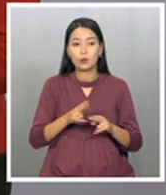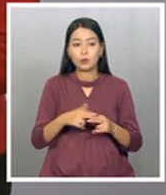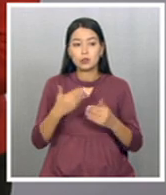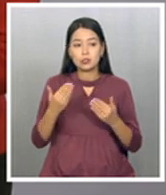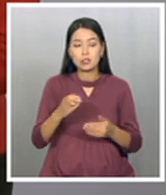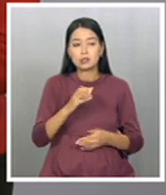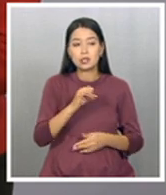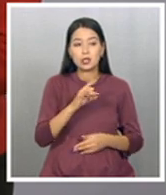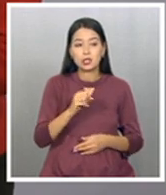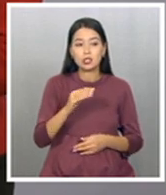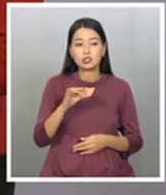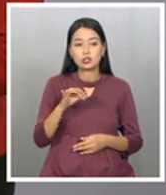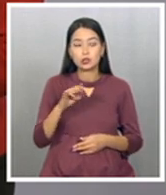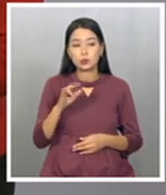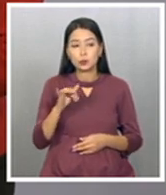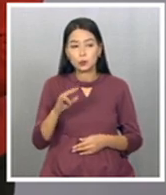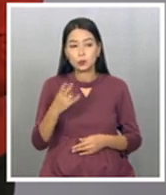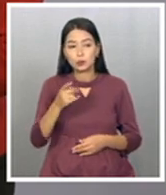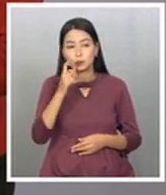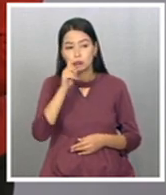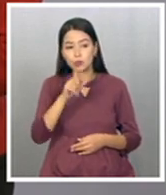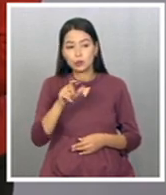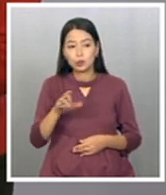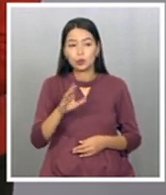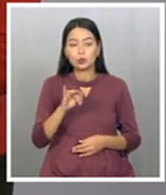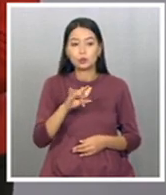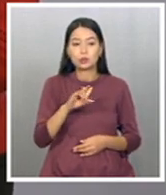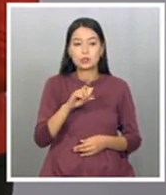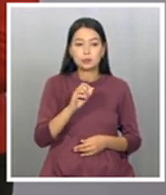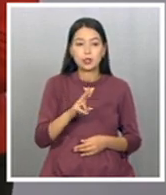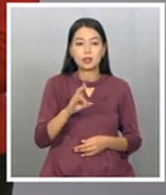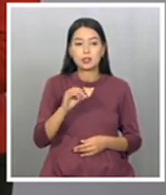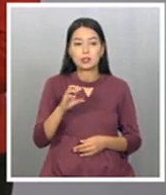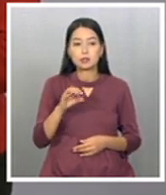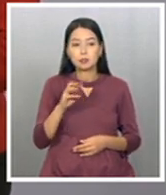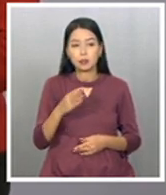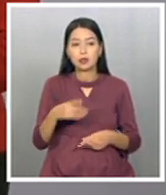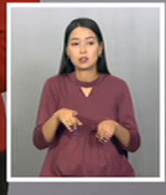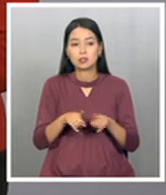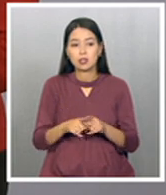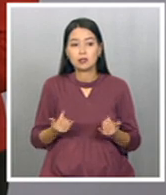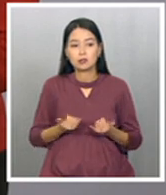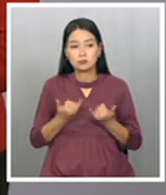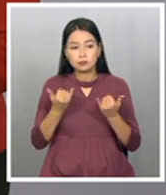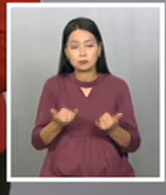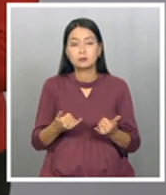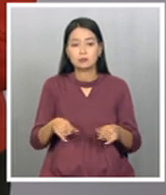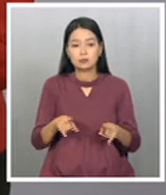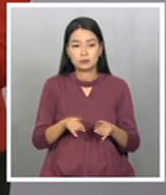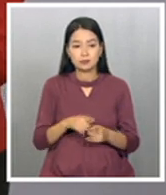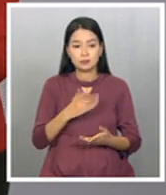Сара Жиенқұлға мырзалары Тұрысбек пен Есімбектің жасаған құрметі ретінде атастырылады.